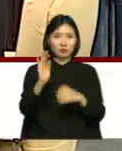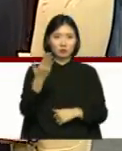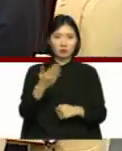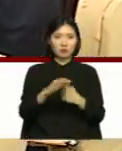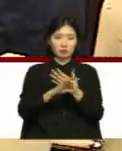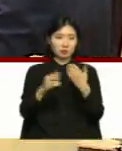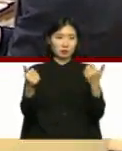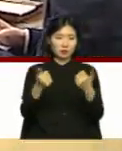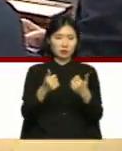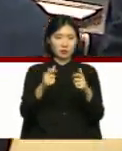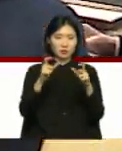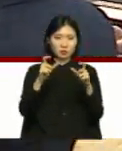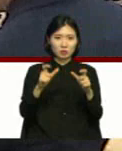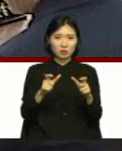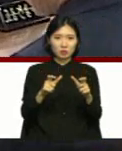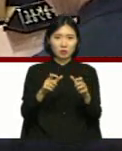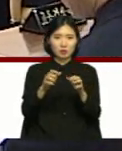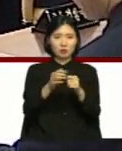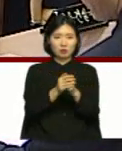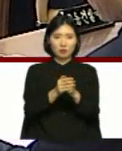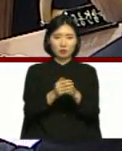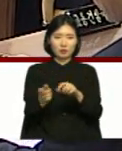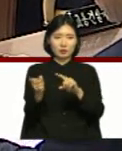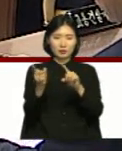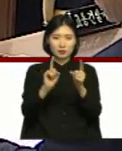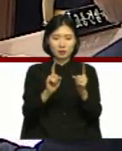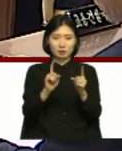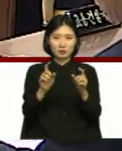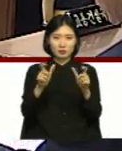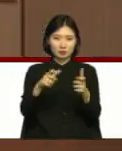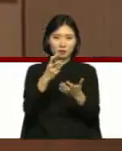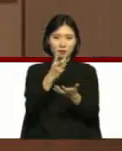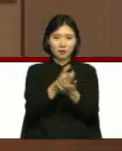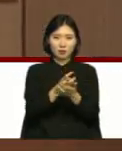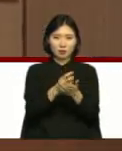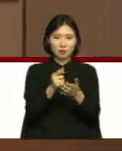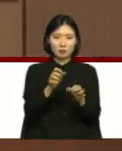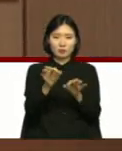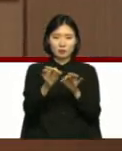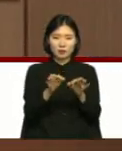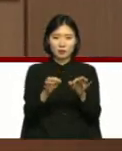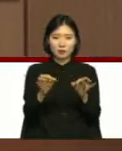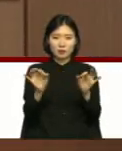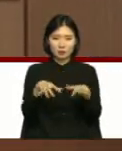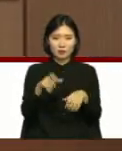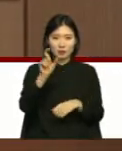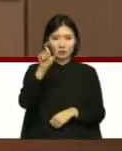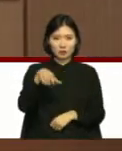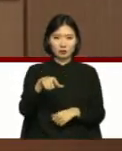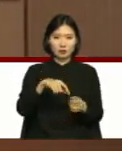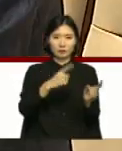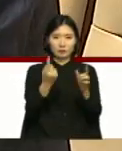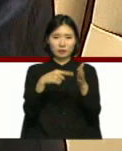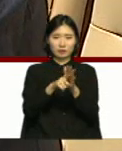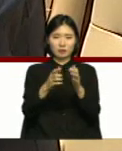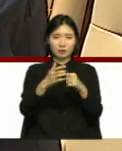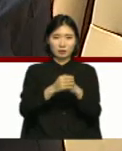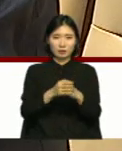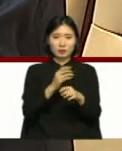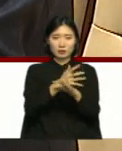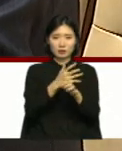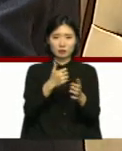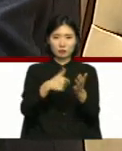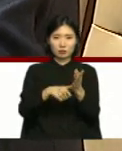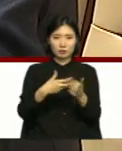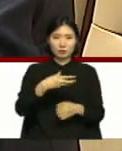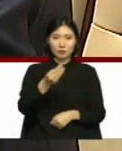이번 임시회에서 는 지역서 전 활성화 및 지원에 관한 조례 1과 소상공인 간편 결제 시스템 활성화를 위한 마포구 장난감